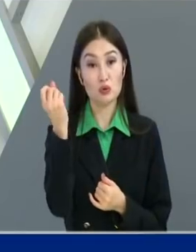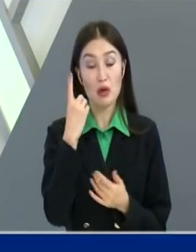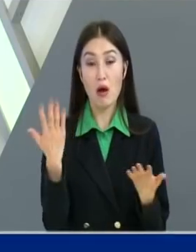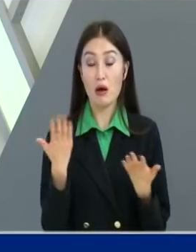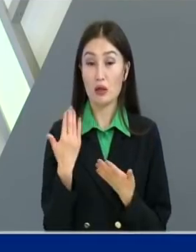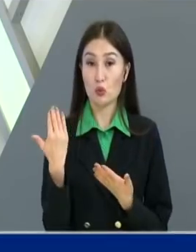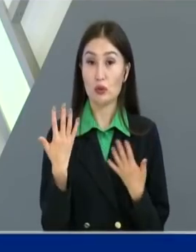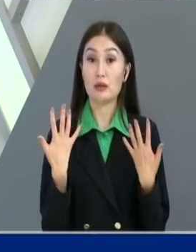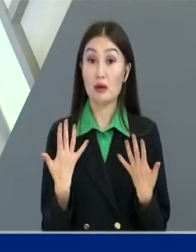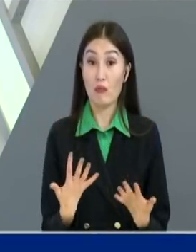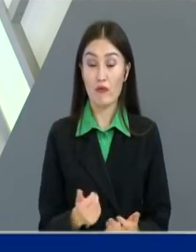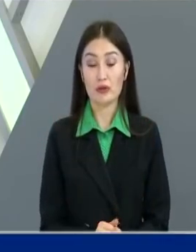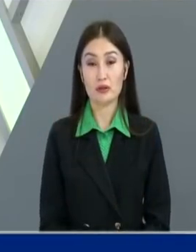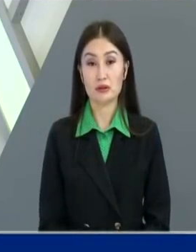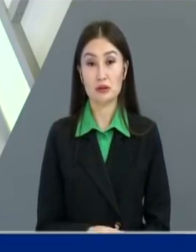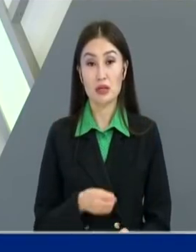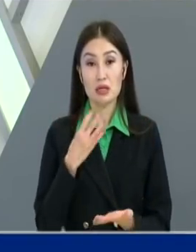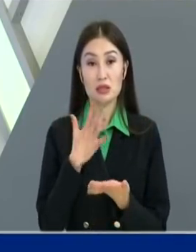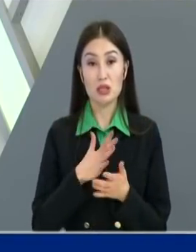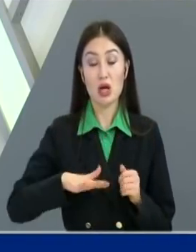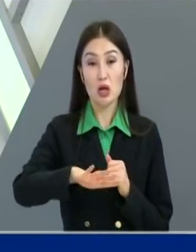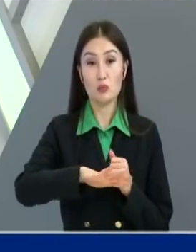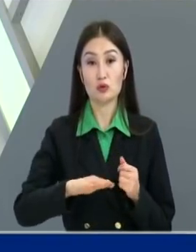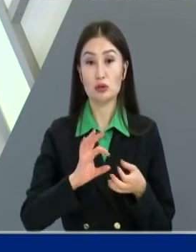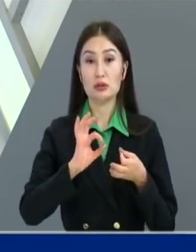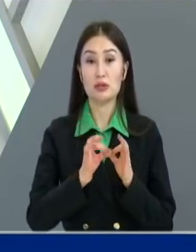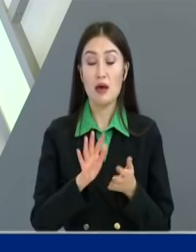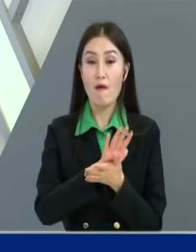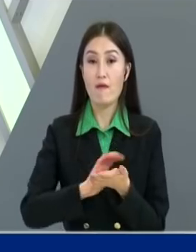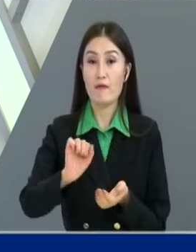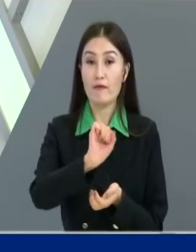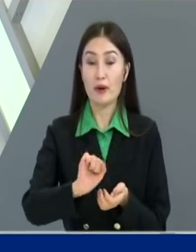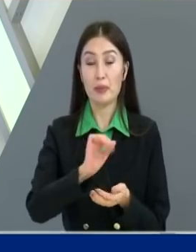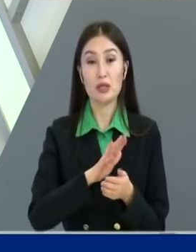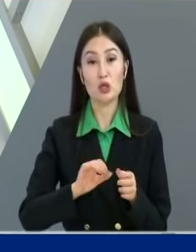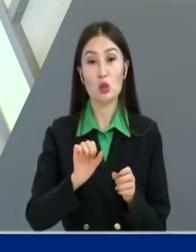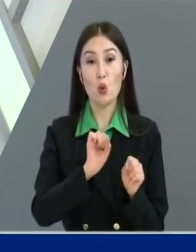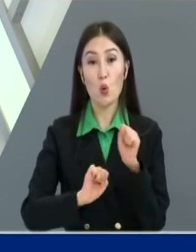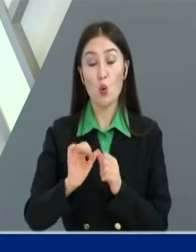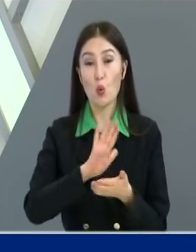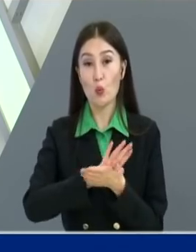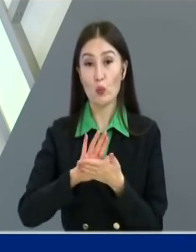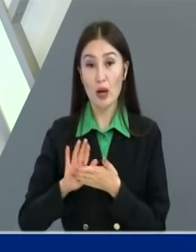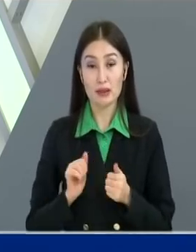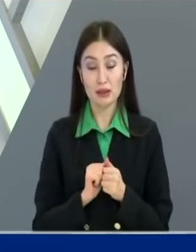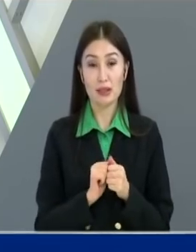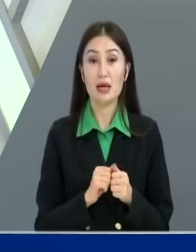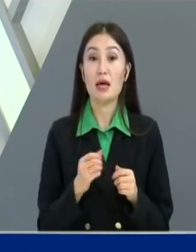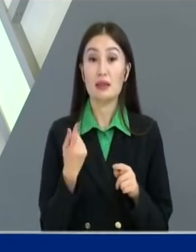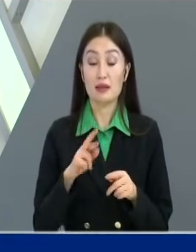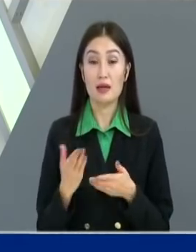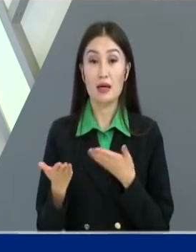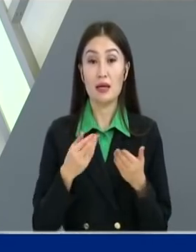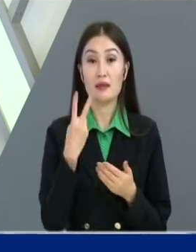них требования. Центральную площадь необходимо тщательно вымыть и убрать после митингов. Для проведения этих работ было привлечено